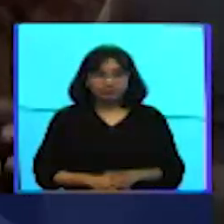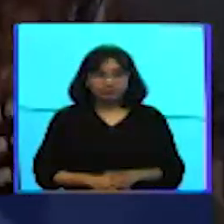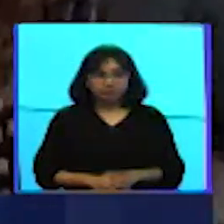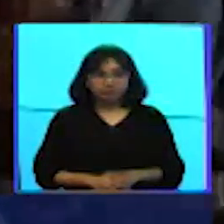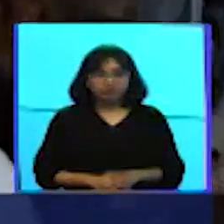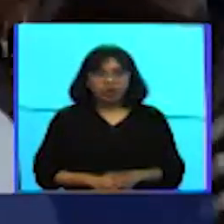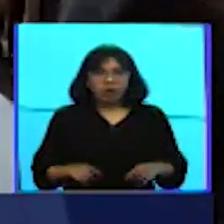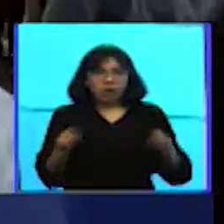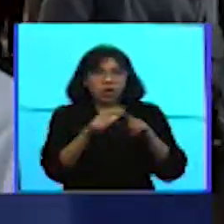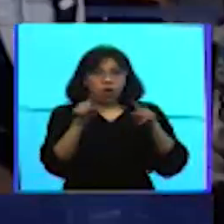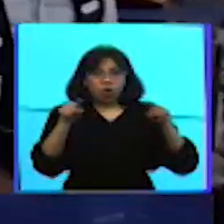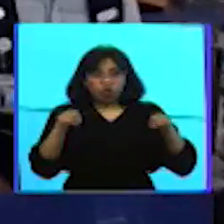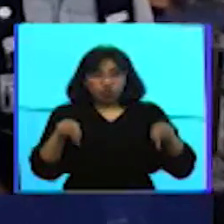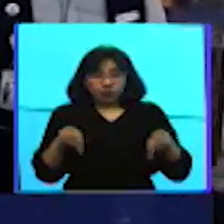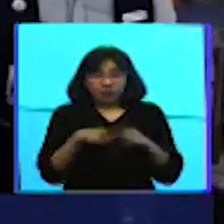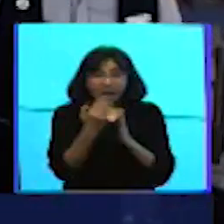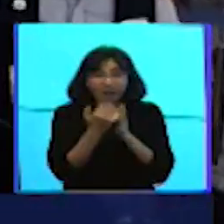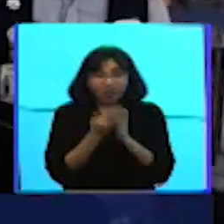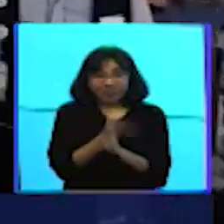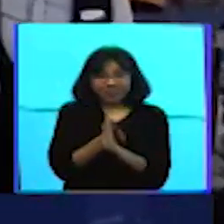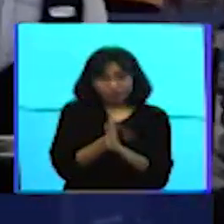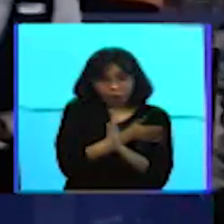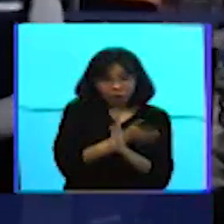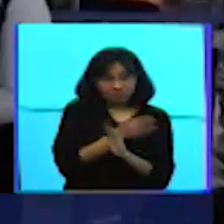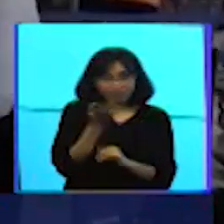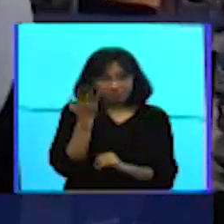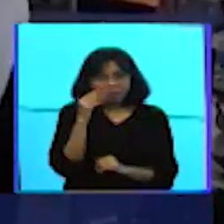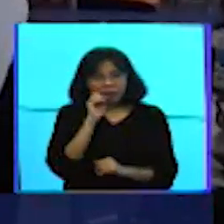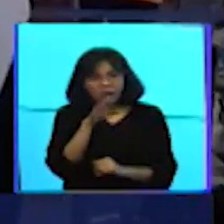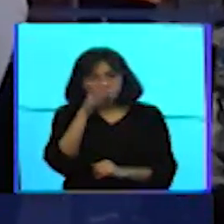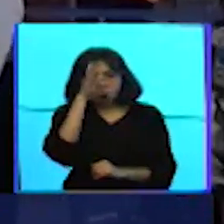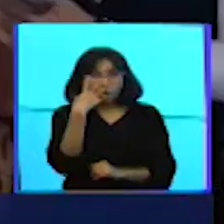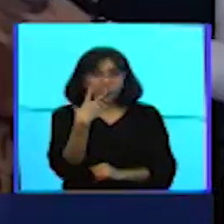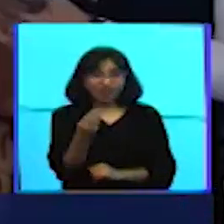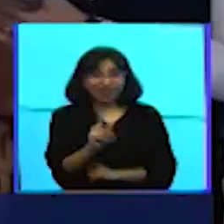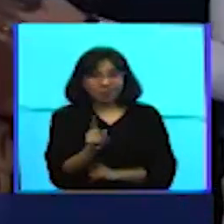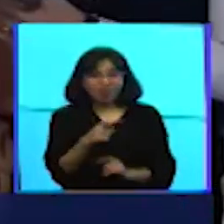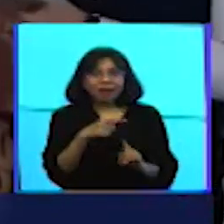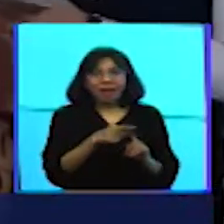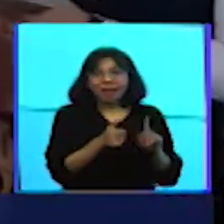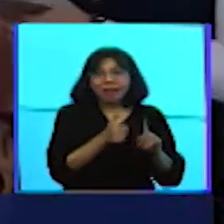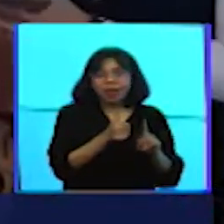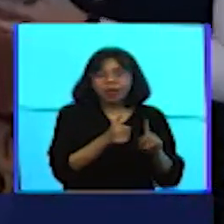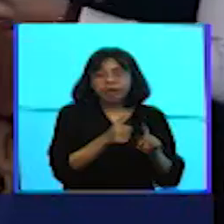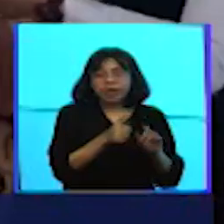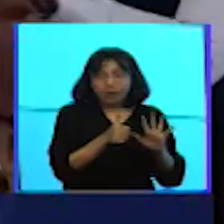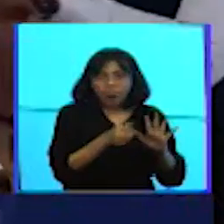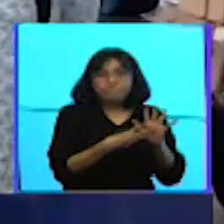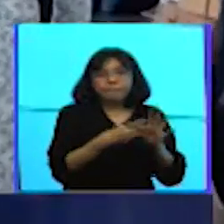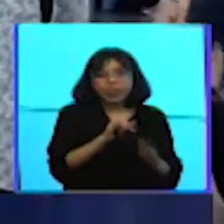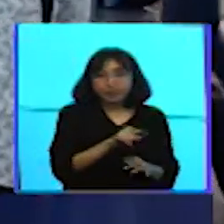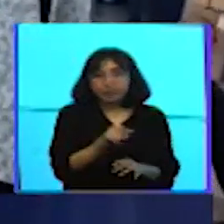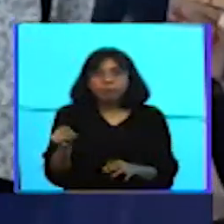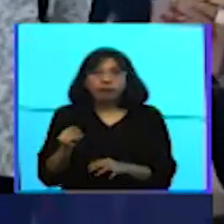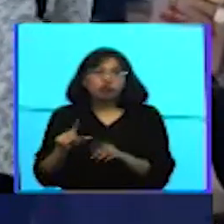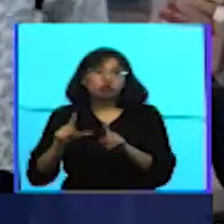Pada surat edaran sebelumnya, pemerintah menetapkan larangan mudik terhitung mulai 6 hingga 17 Mei 2021.